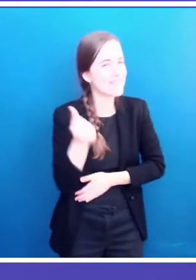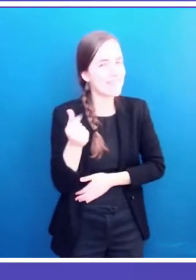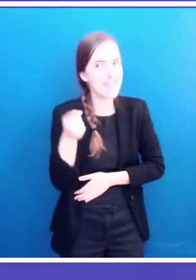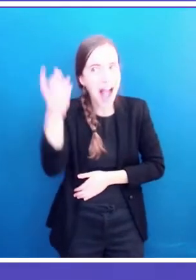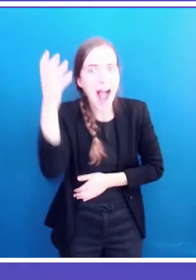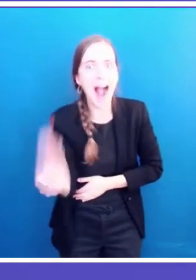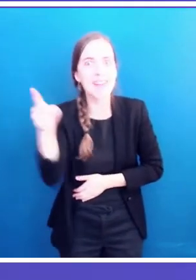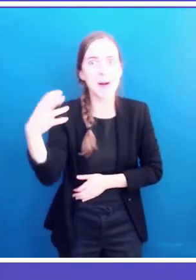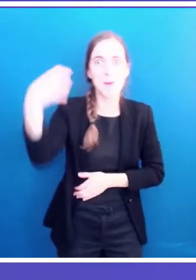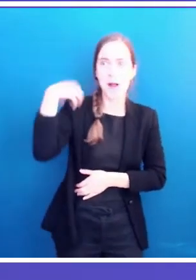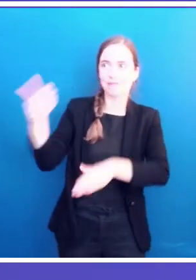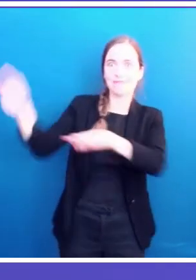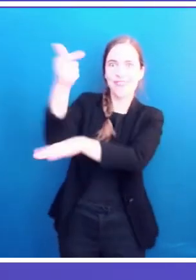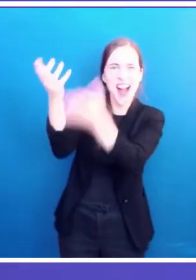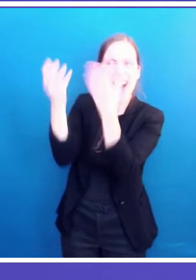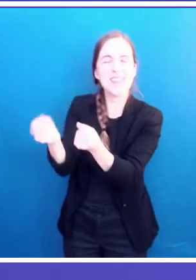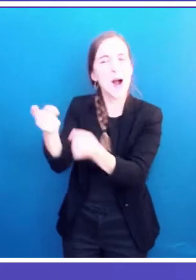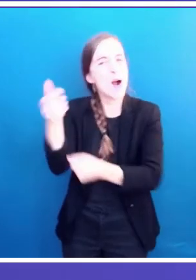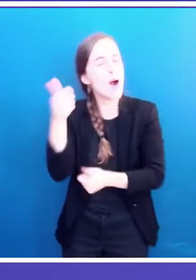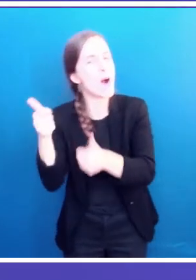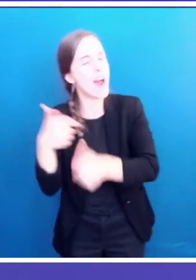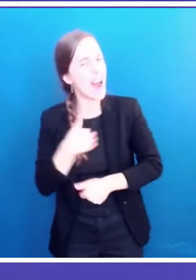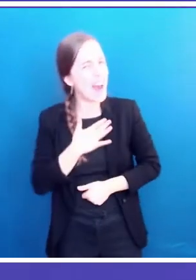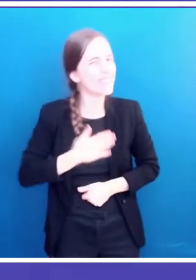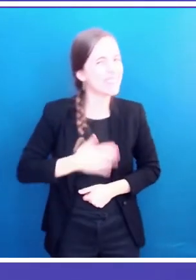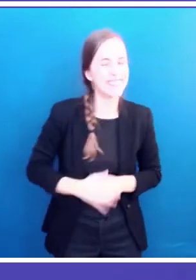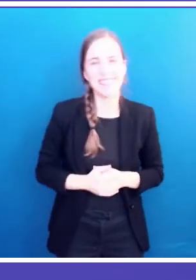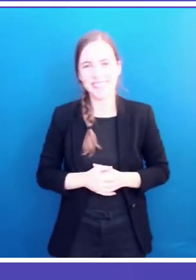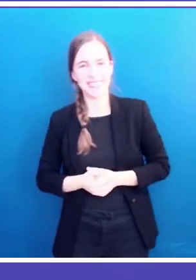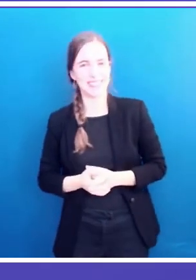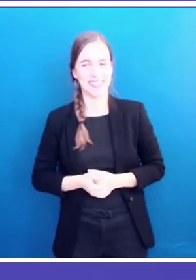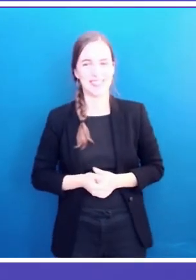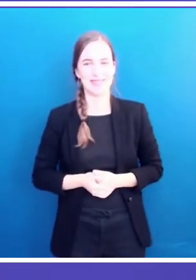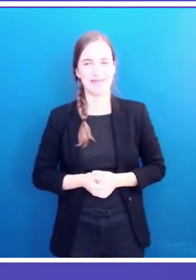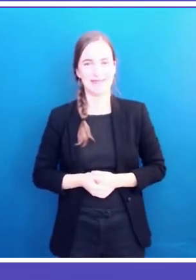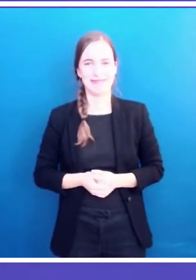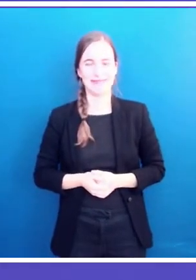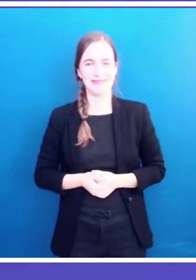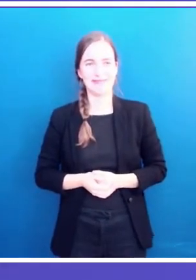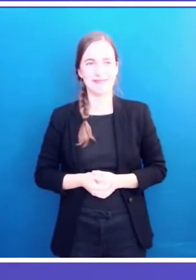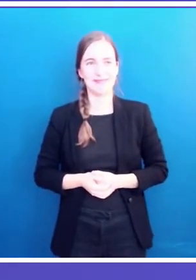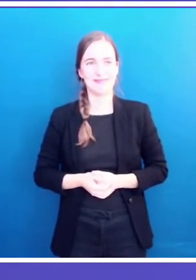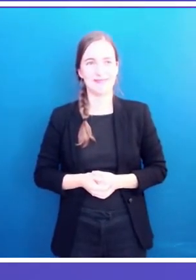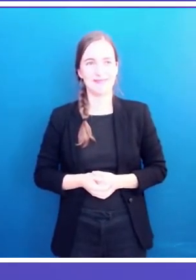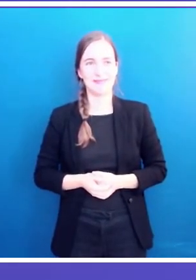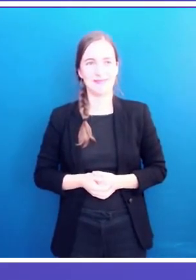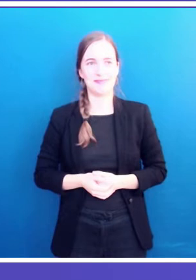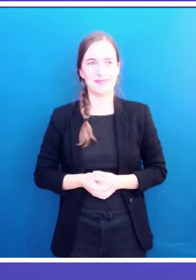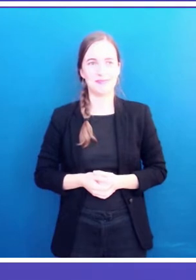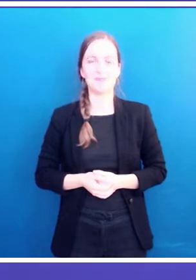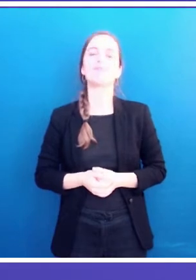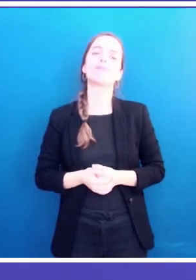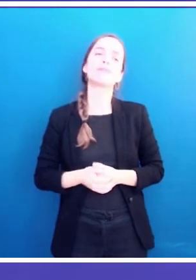حتى الآن المنطقة وبلدية برشلونة، والآن حان الوقت لكي ننتقل إلى